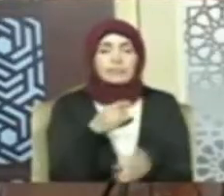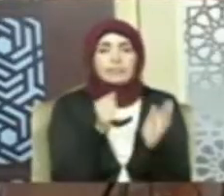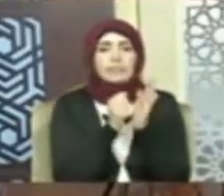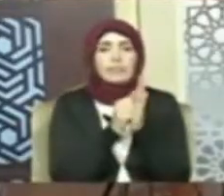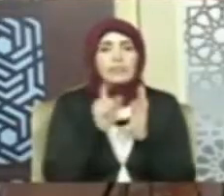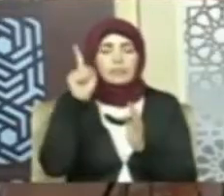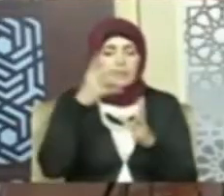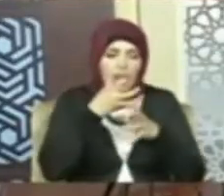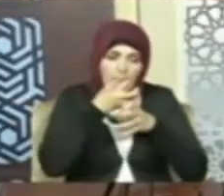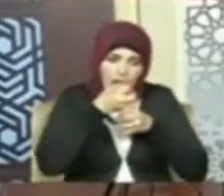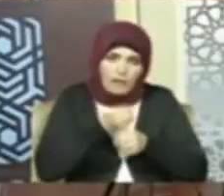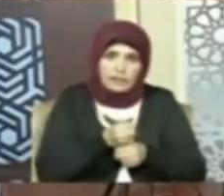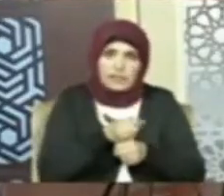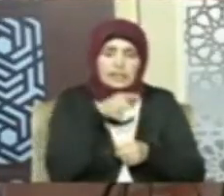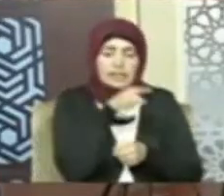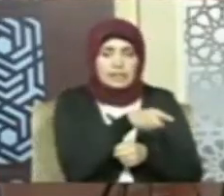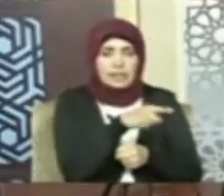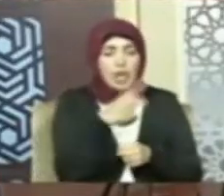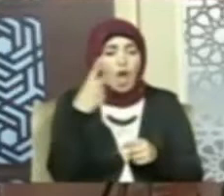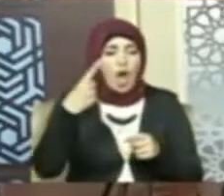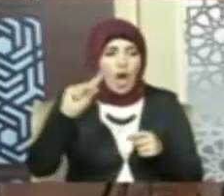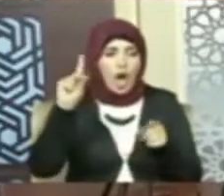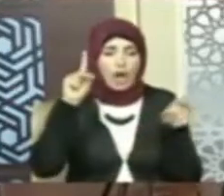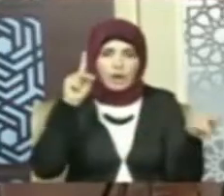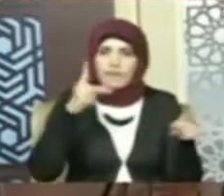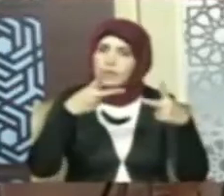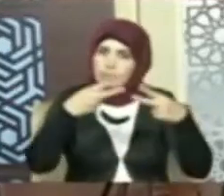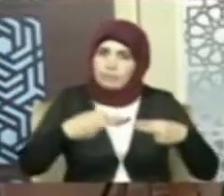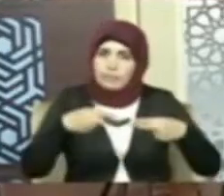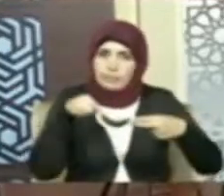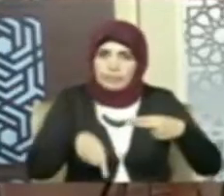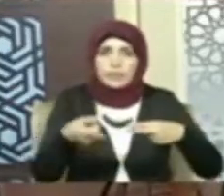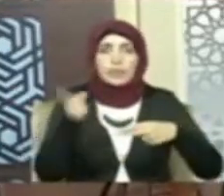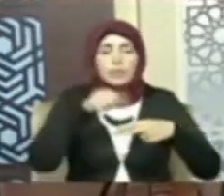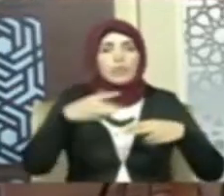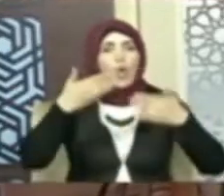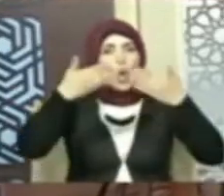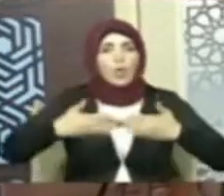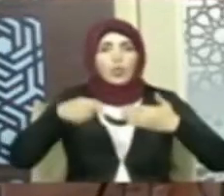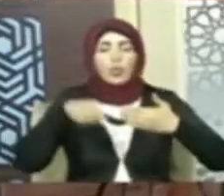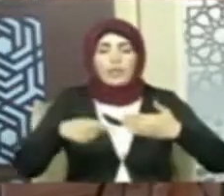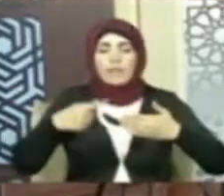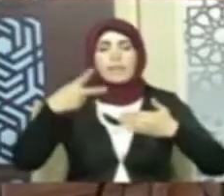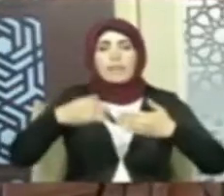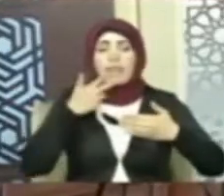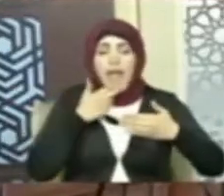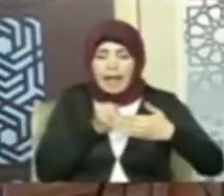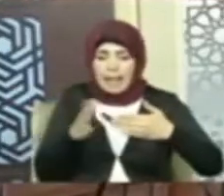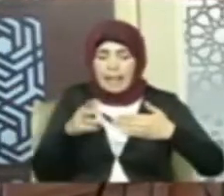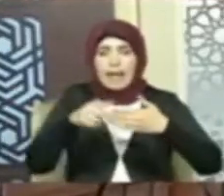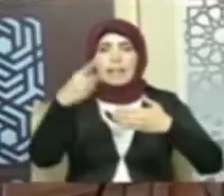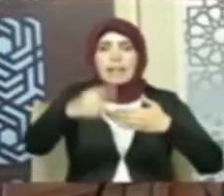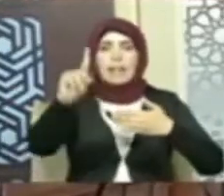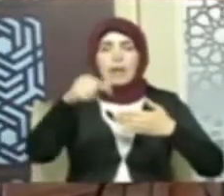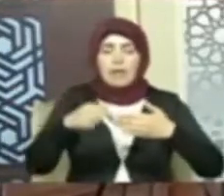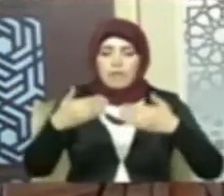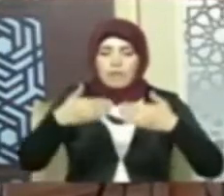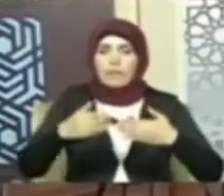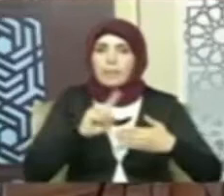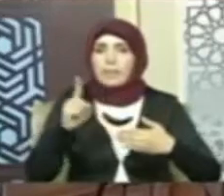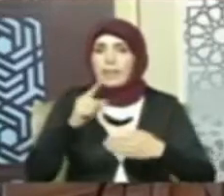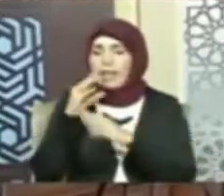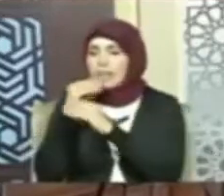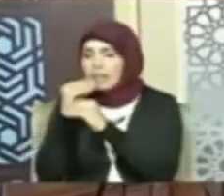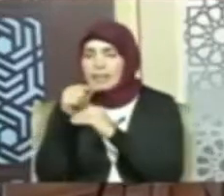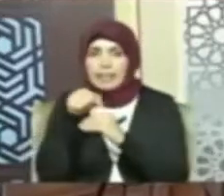فاحفظ لبيت الله حرمته واحفظ له حدوده، ولا تتحدث في بيت الله